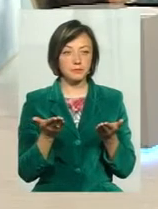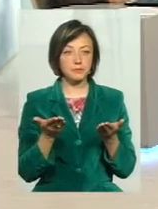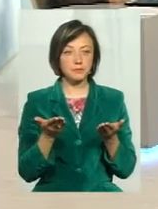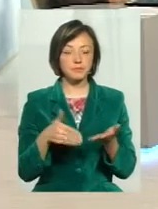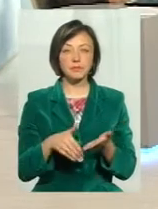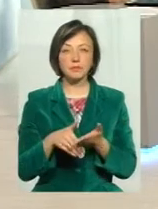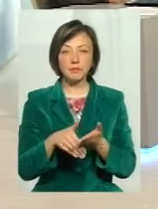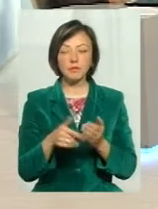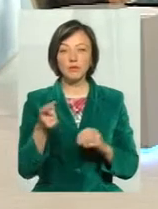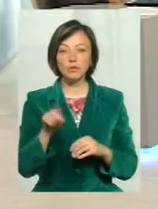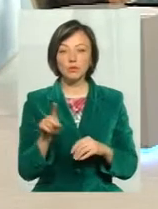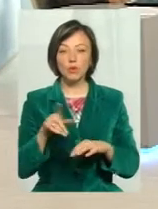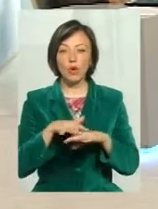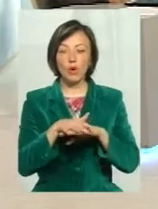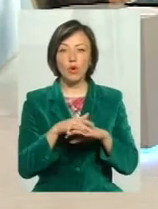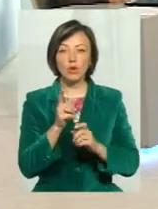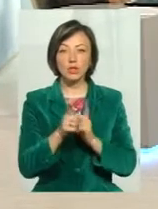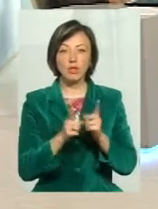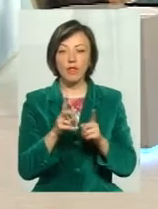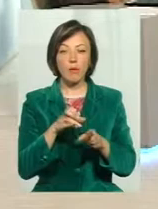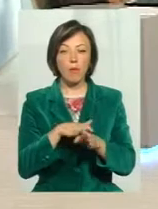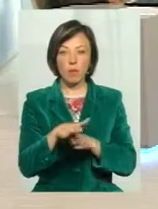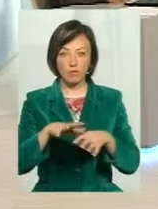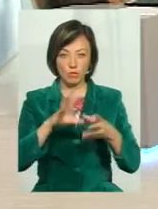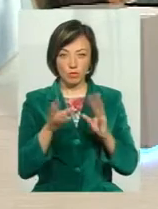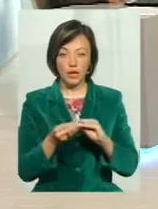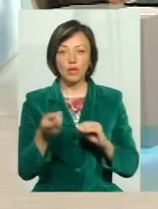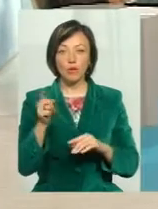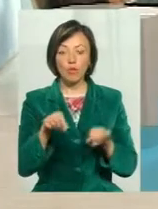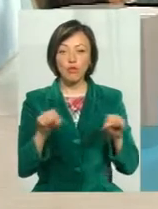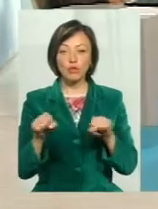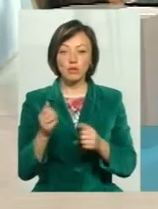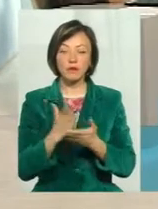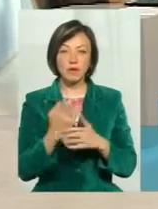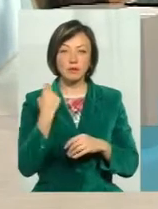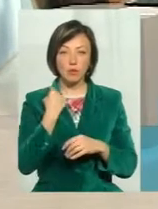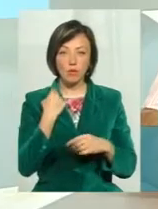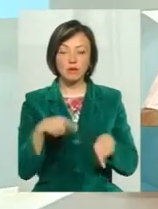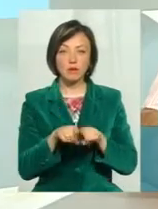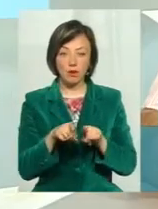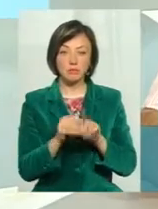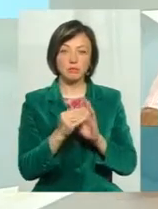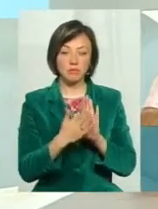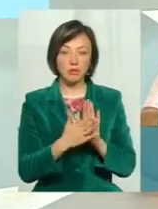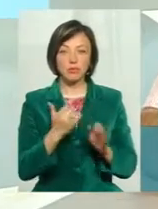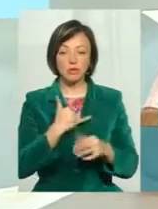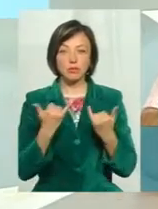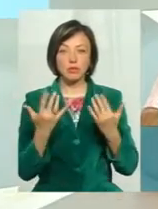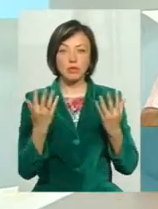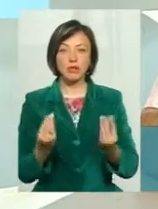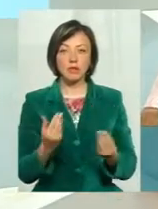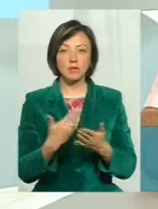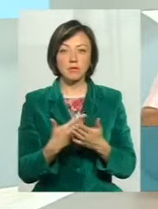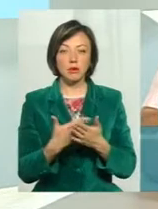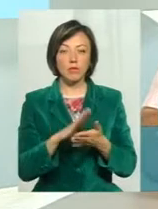сприяли тому, що розрахунки відбувалися не в повній мірі. Тому, можливо, є заборгованість, ми її також констатуємо. У нас на сьогоднішній день, якщо брати